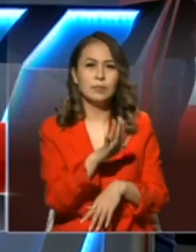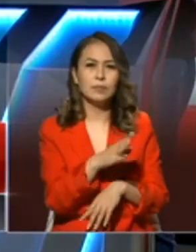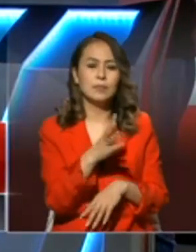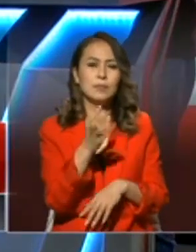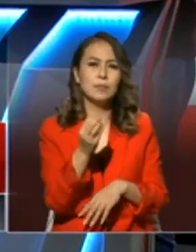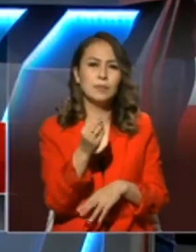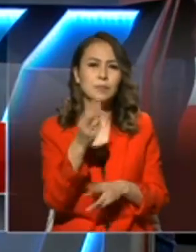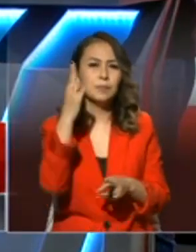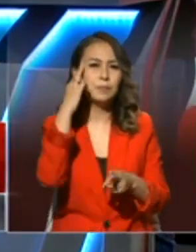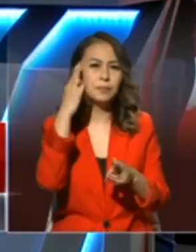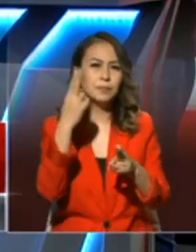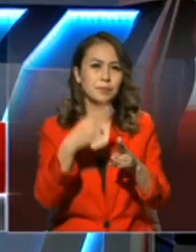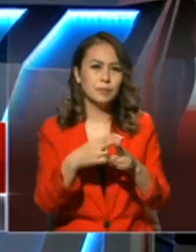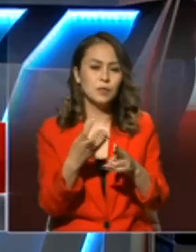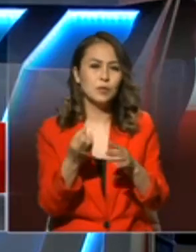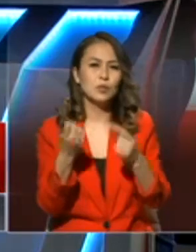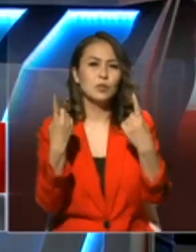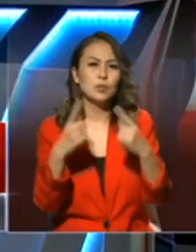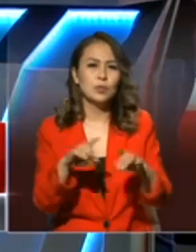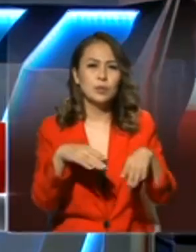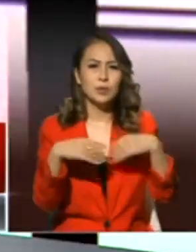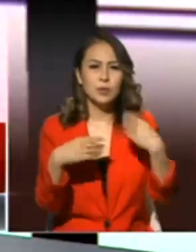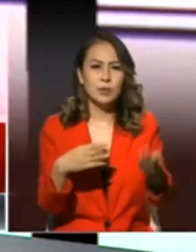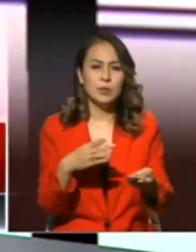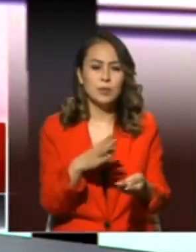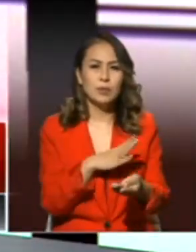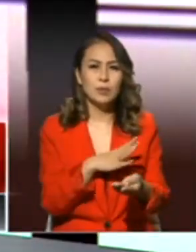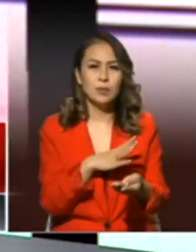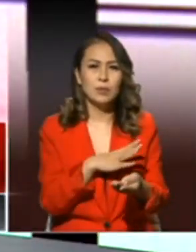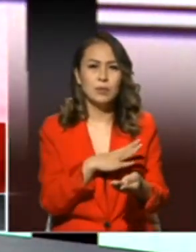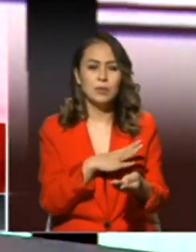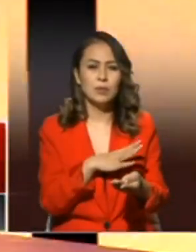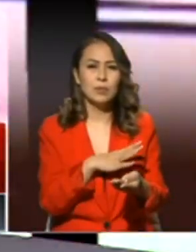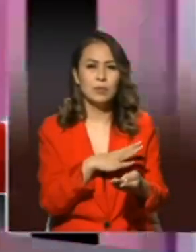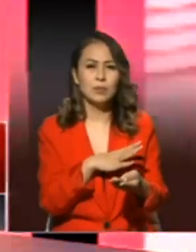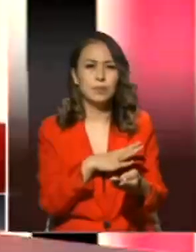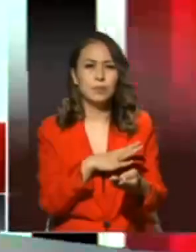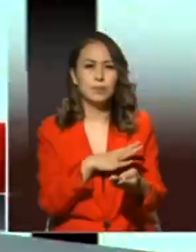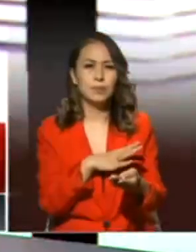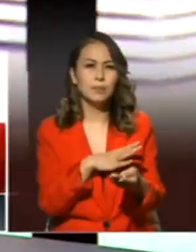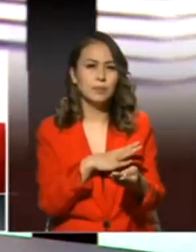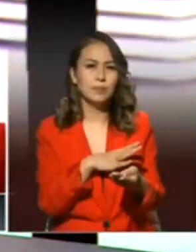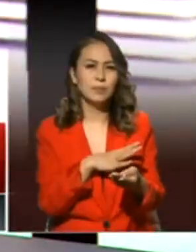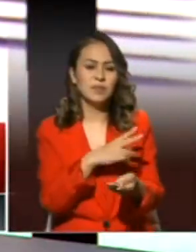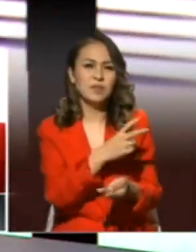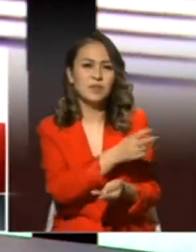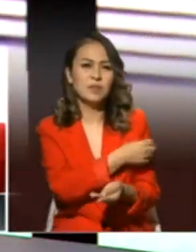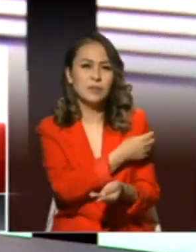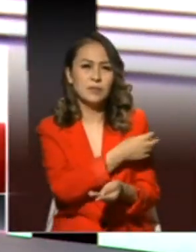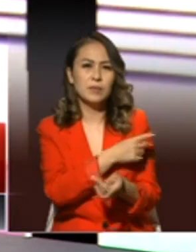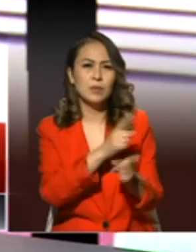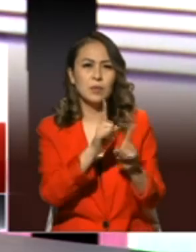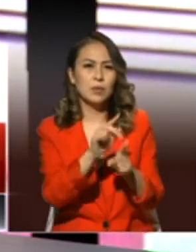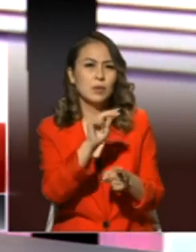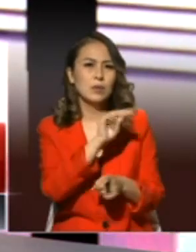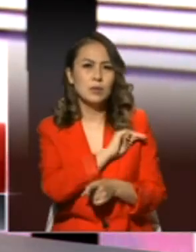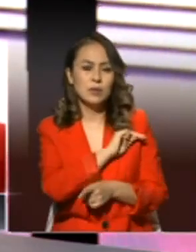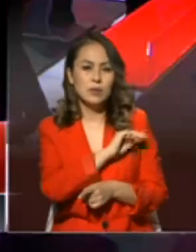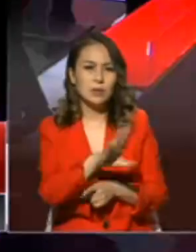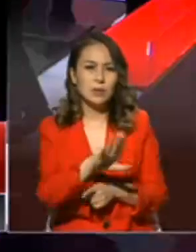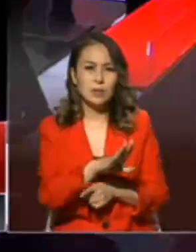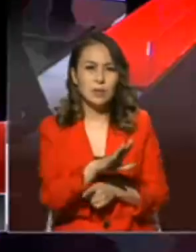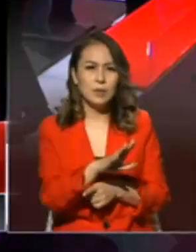бір бауырының бір бүйрегін алып салды. Өзі ол Алматының нелері салды. Я, врачтар. Ол да істемей қалды, әлі диализде жоқ